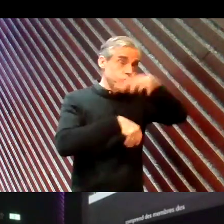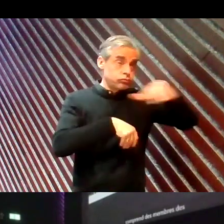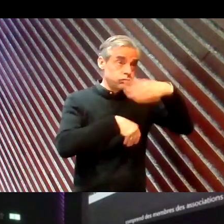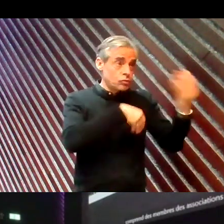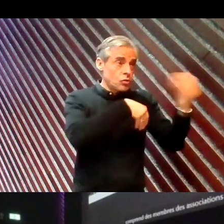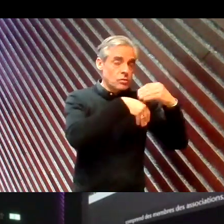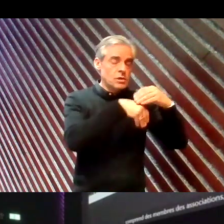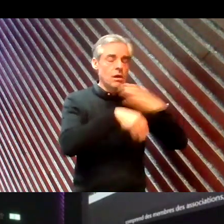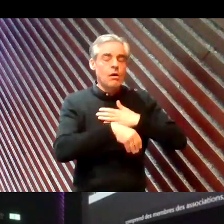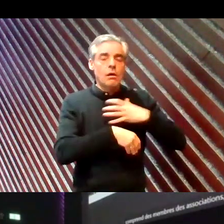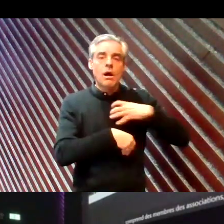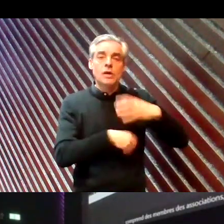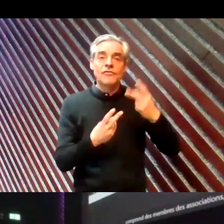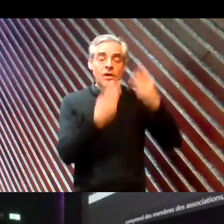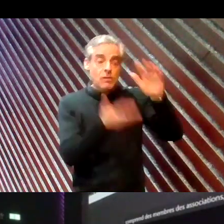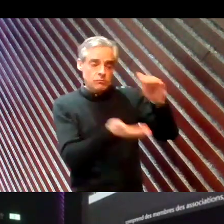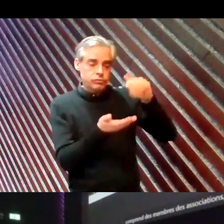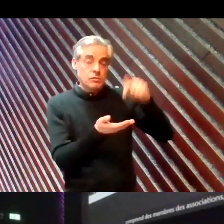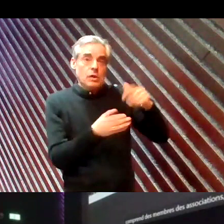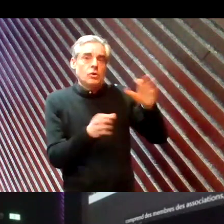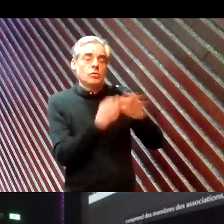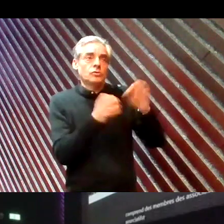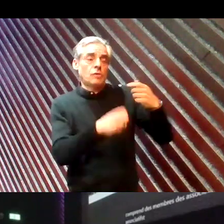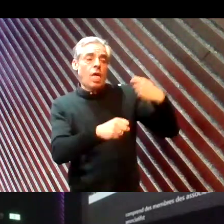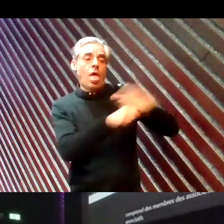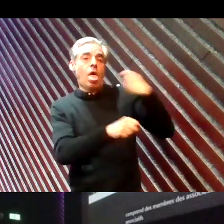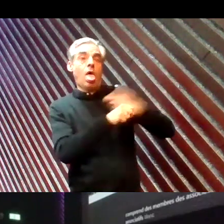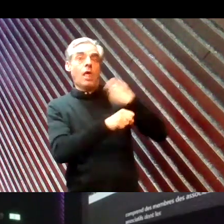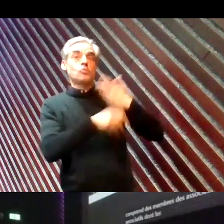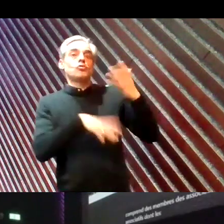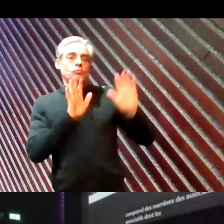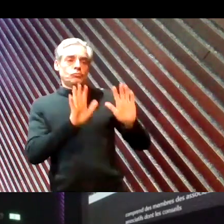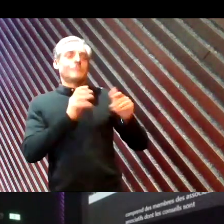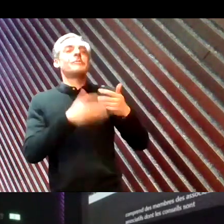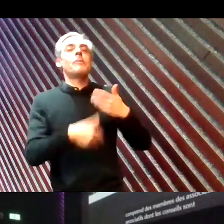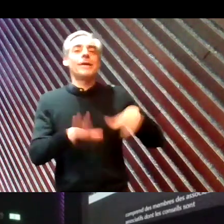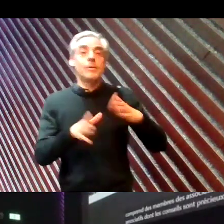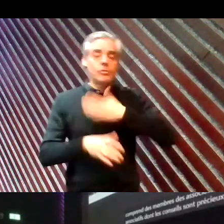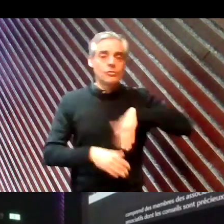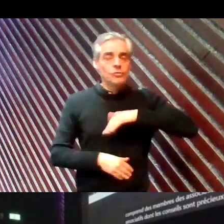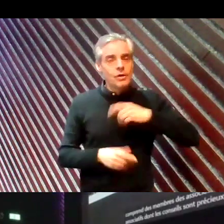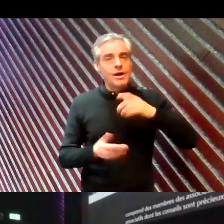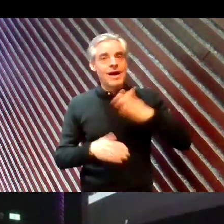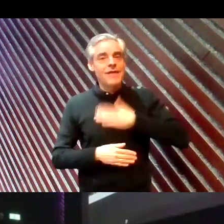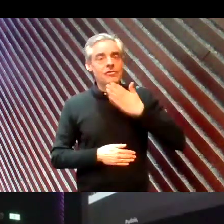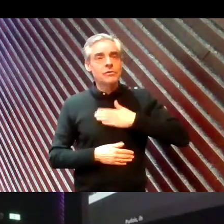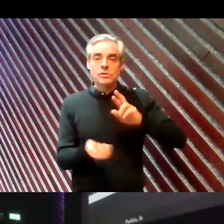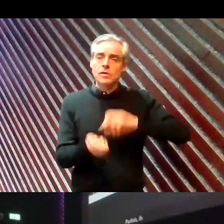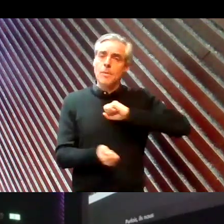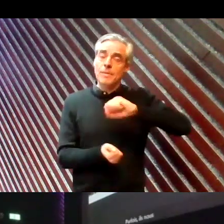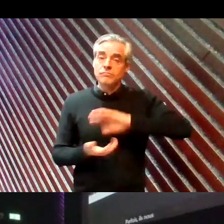excessivement précieux pour nous. Parfois, ils nous bousculent, ils nous poussent dans nos retranchements, mais ça nous permet d'aller plus vite